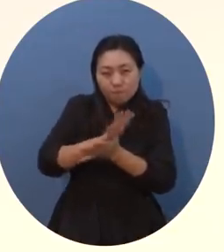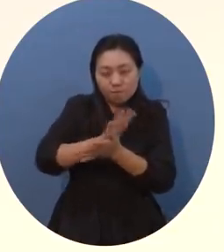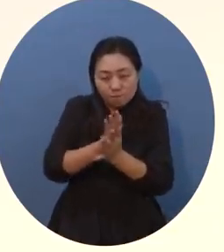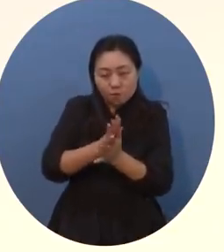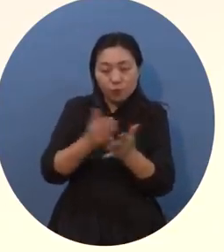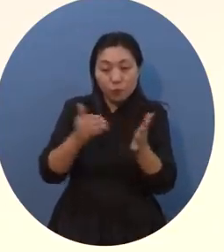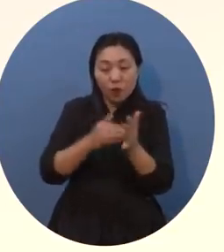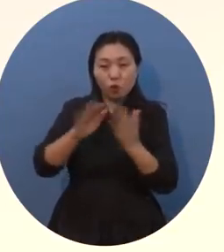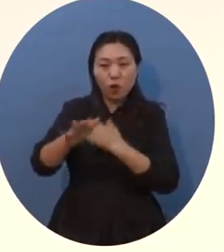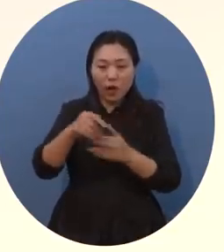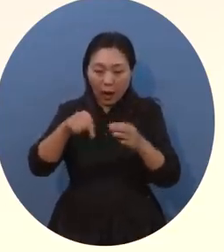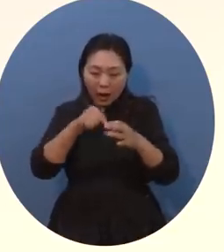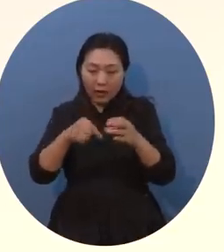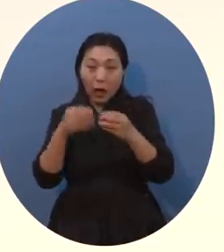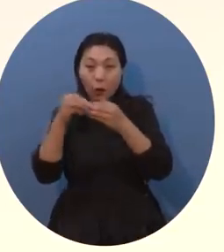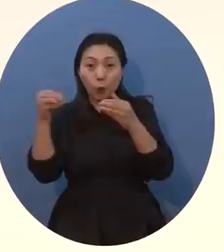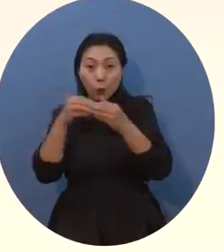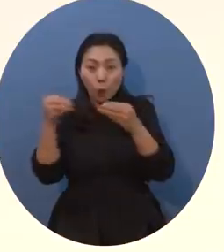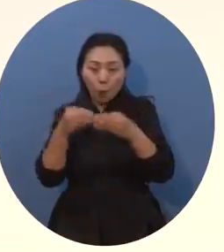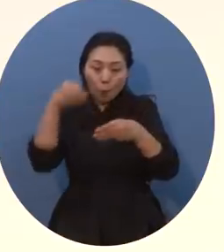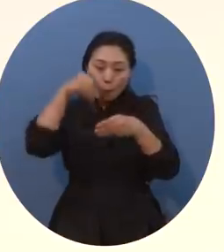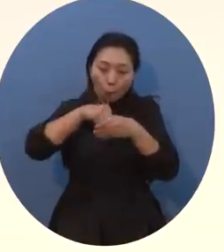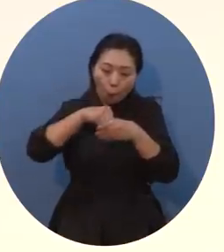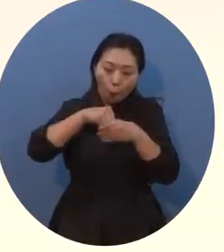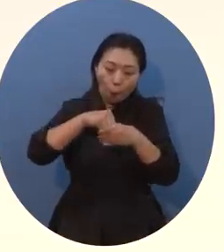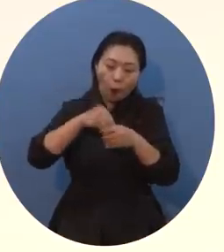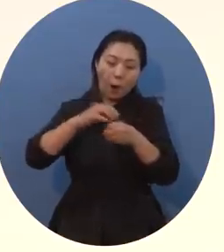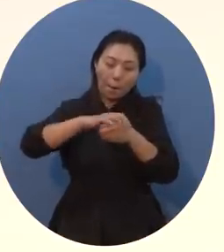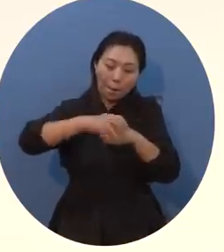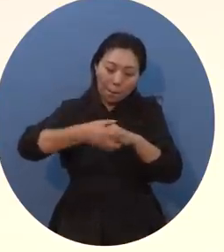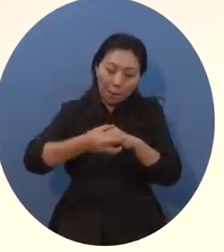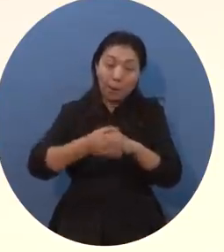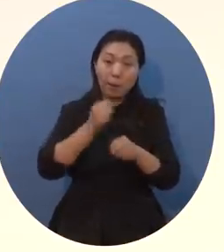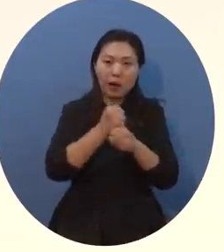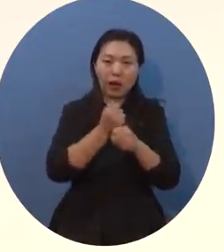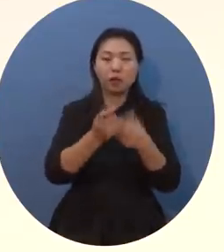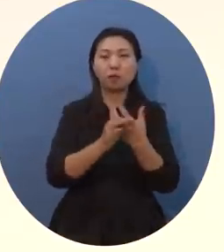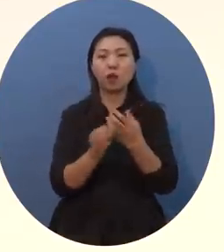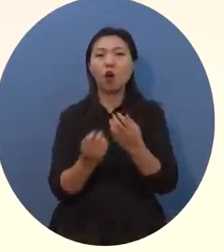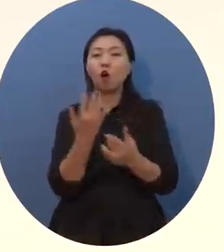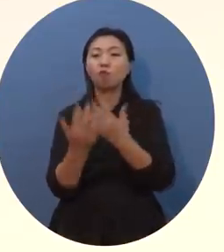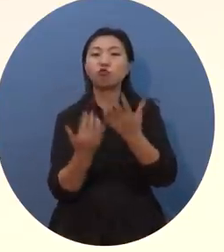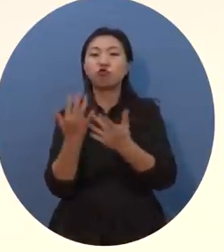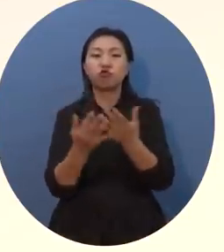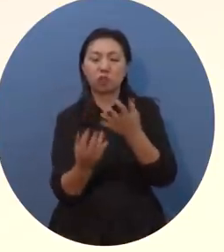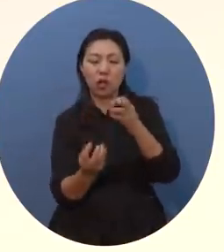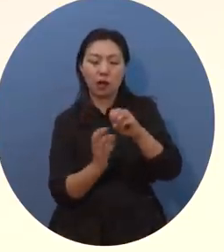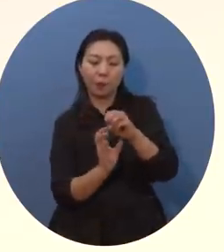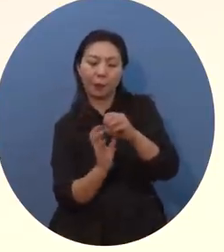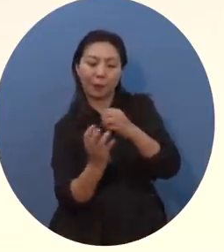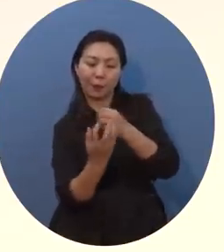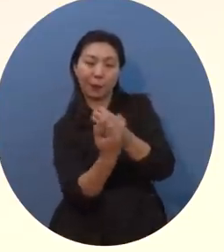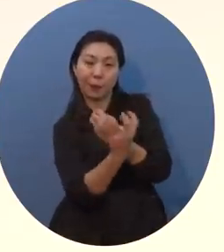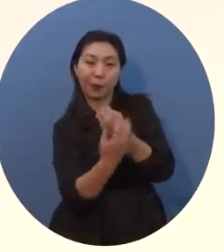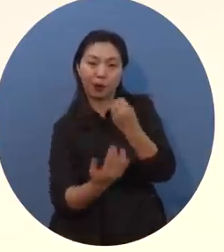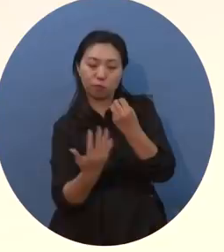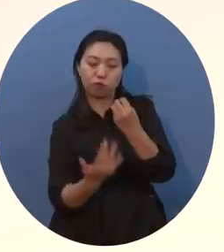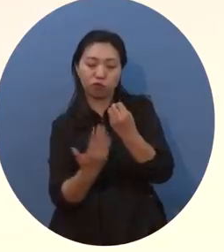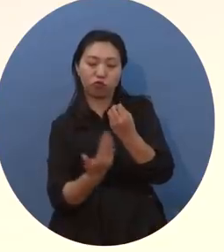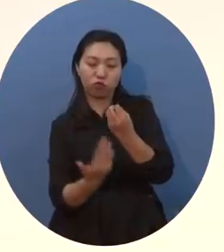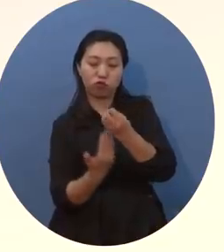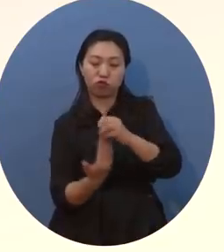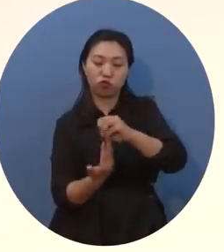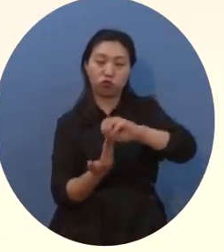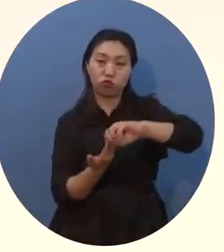안에다가 솜을 집어넣어가지고 만든다든지 그거를 불에다가 이제 구워가지고